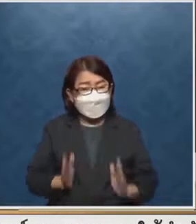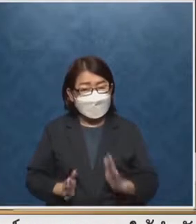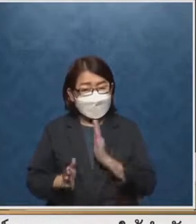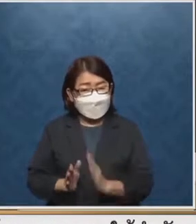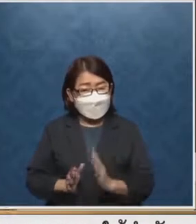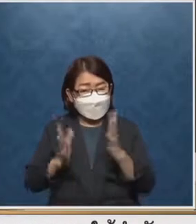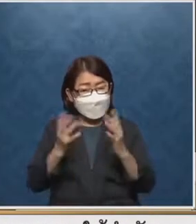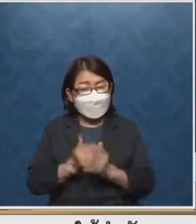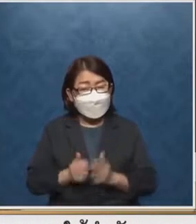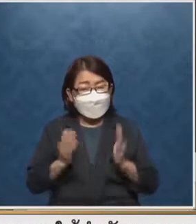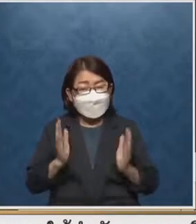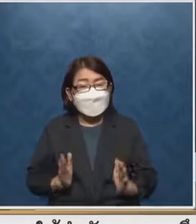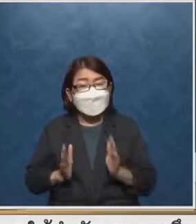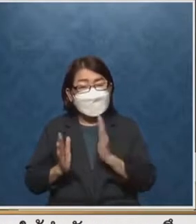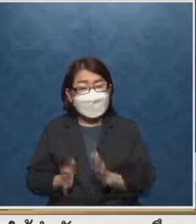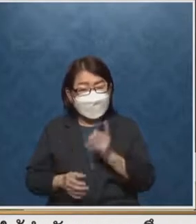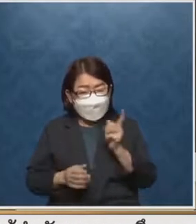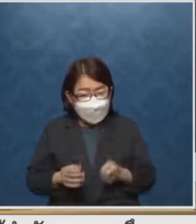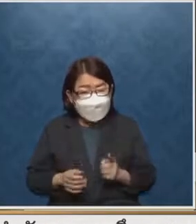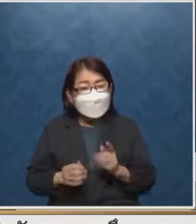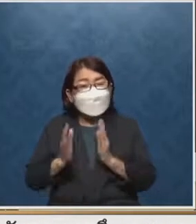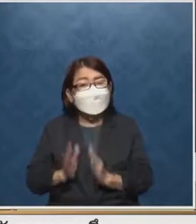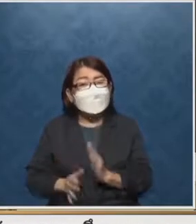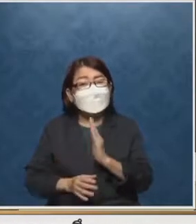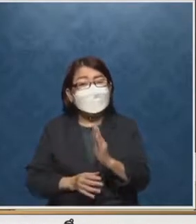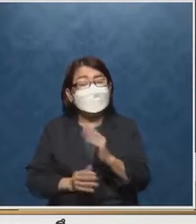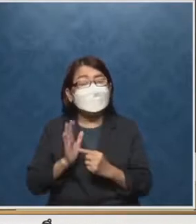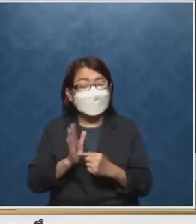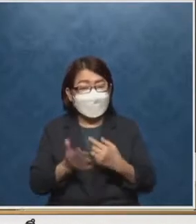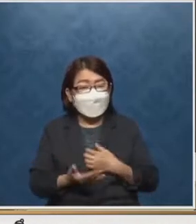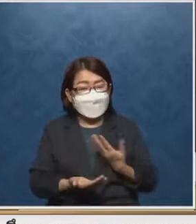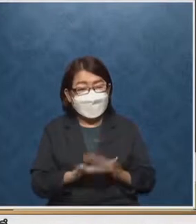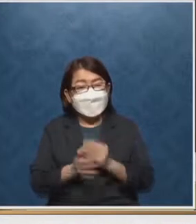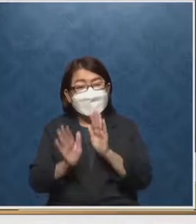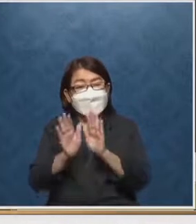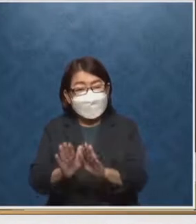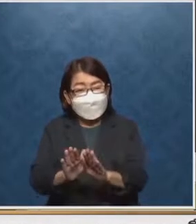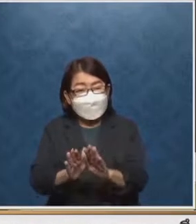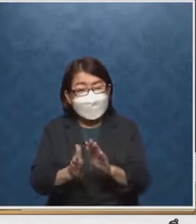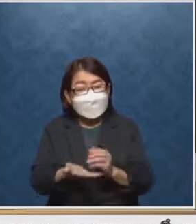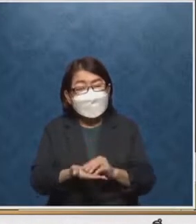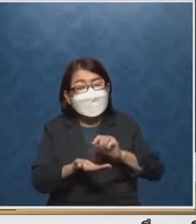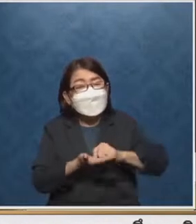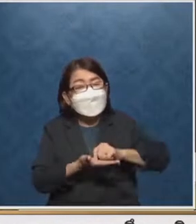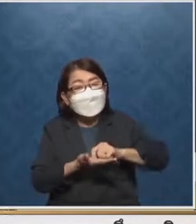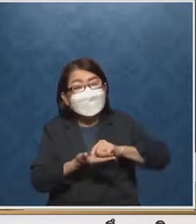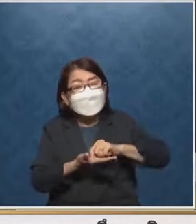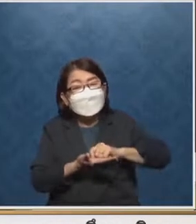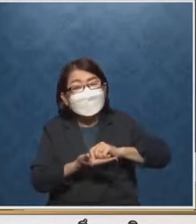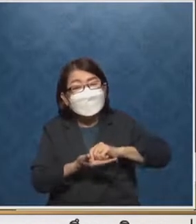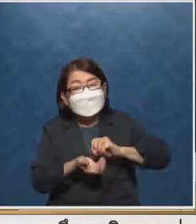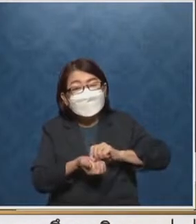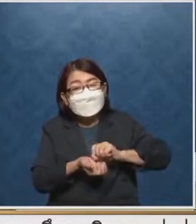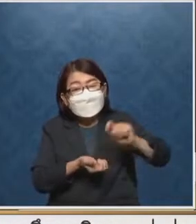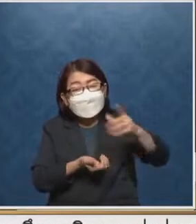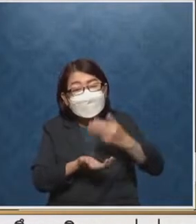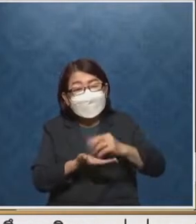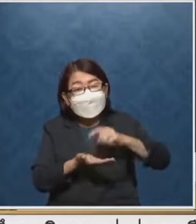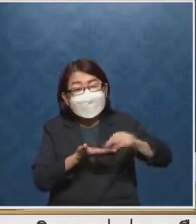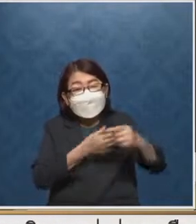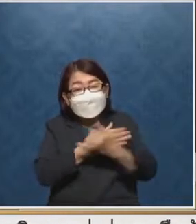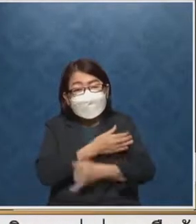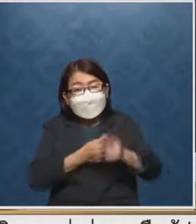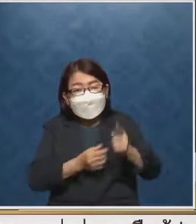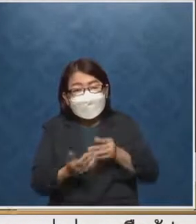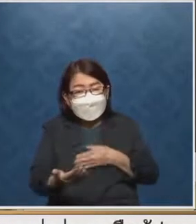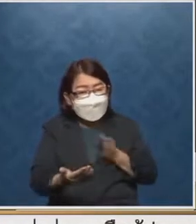ตัวกลางเนี่ยต้องเป็นคือซื่อสัตย์ยกตัวอย่างเราเอาเงินไปฝากจะส่งเงินไปต่างประเทศมันต้องผ่านตัวกลางเหล่านี้แหละครับ